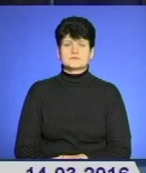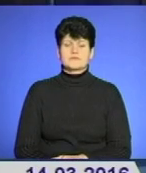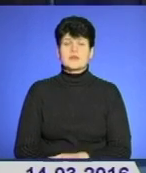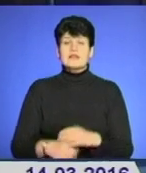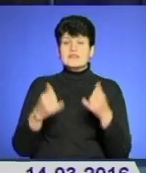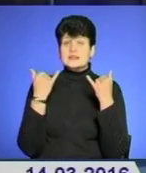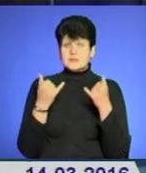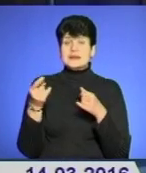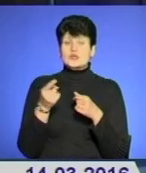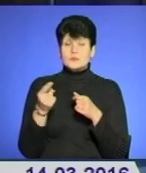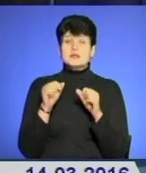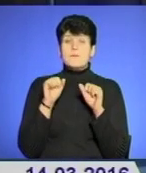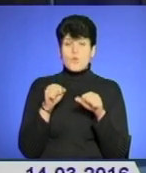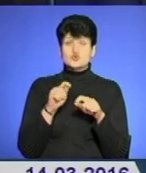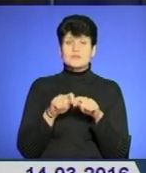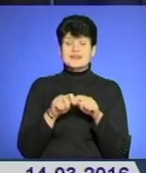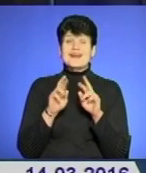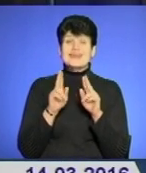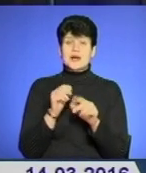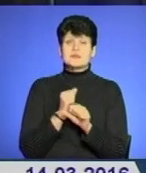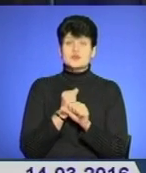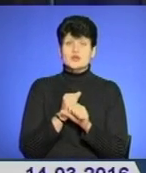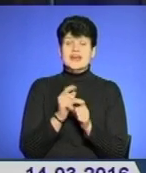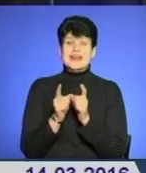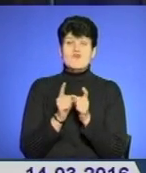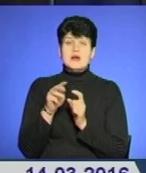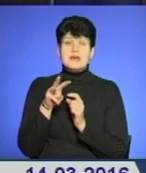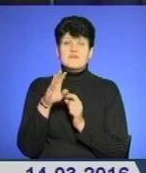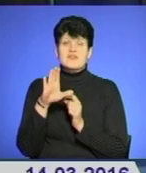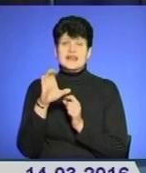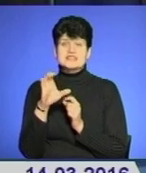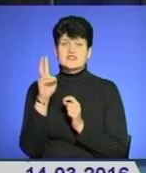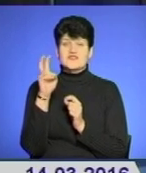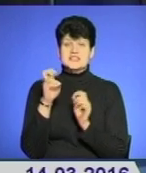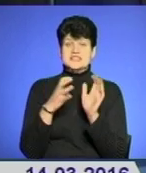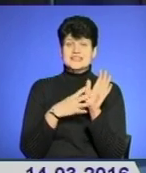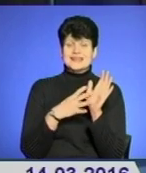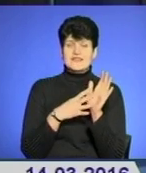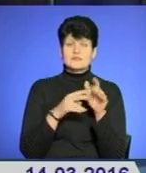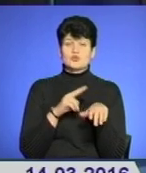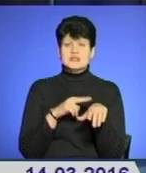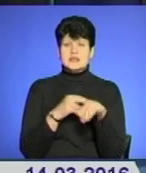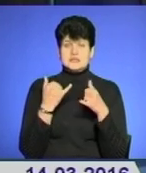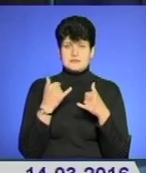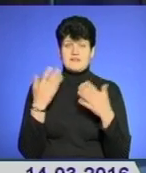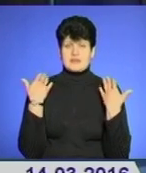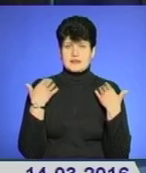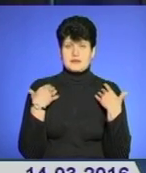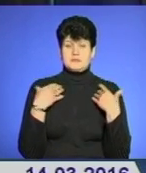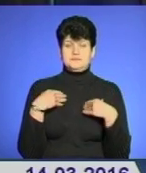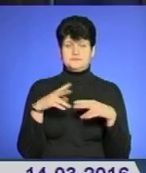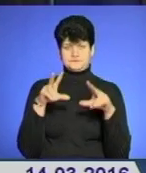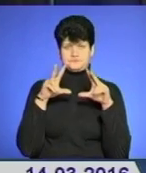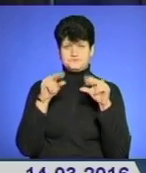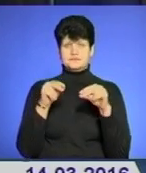Відтепер і тернополяни зможуть перевірити, як працює реформа МВС. 209 патрульних поліцейських цими вихідними урочисто склали присягу на